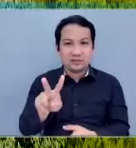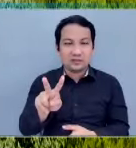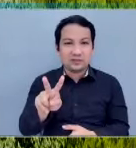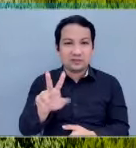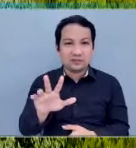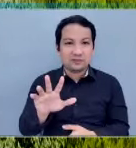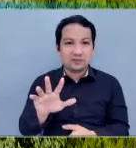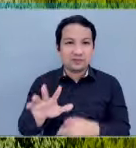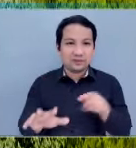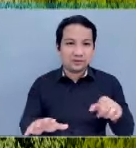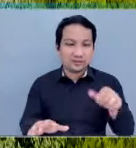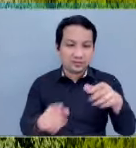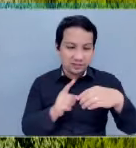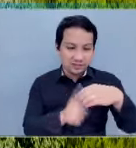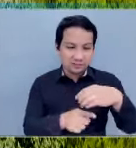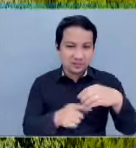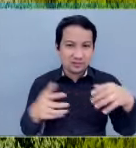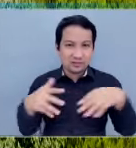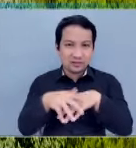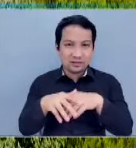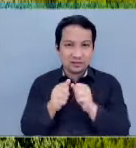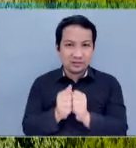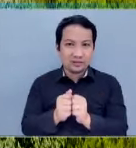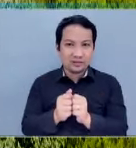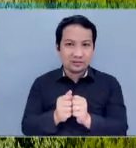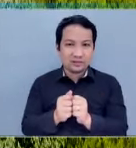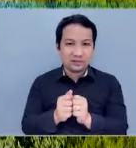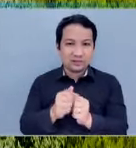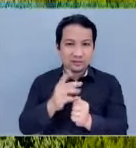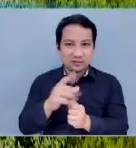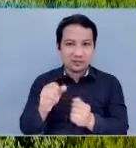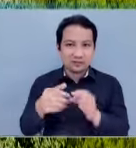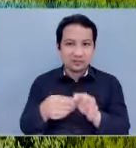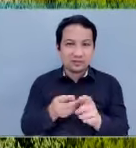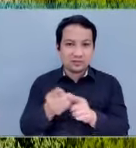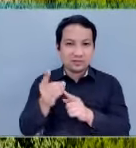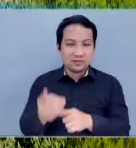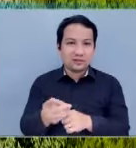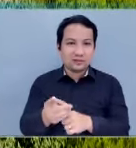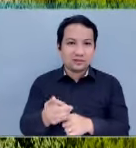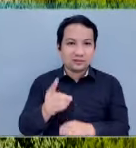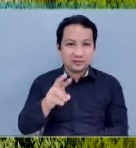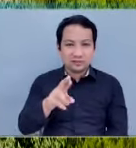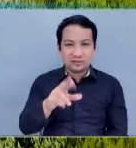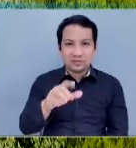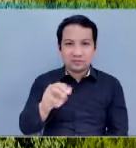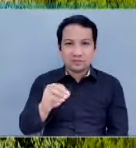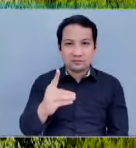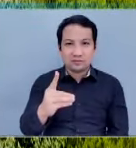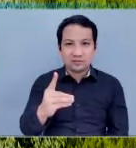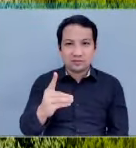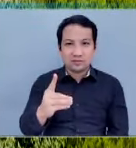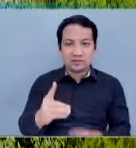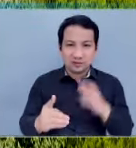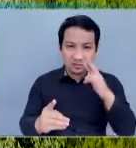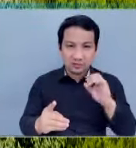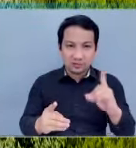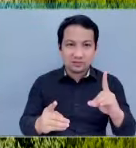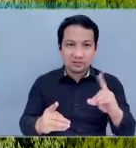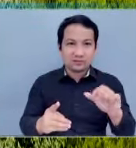ABS-CBN Studios ang isang Dreamscape production sa direksyon ni Direk Raymond Ocampo at Direk Roderick